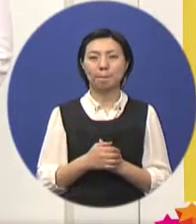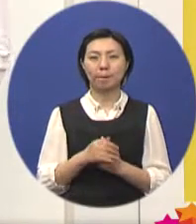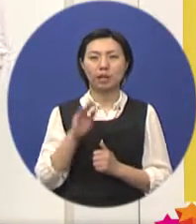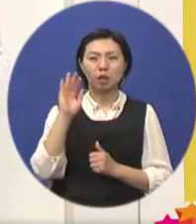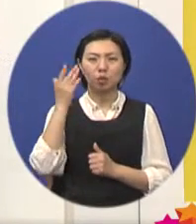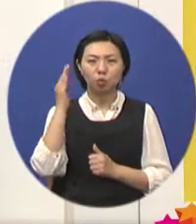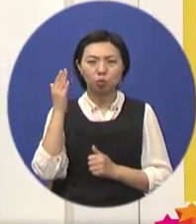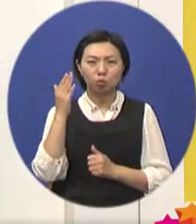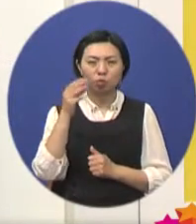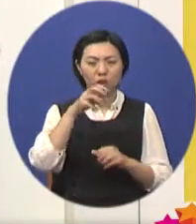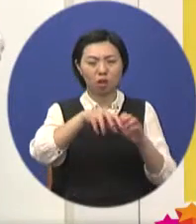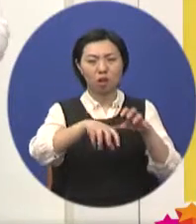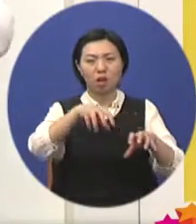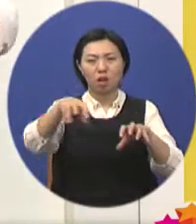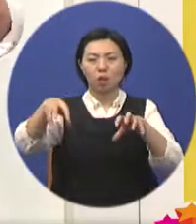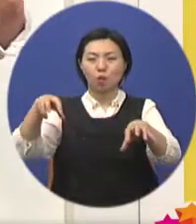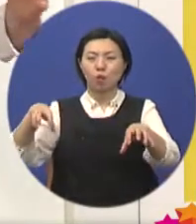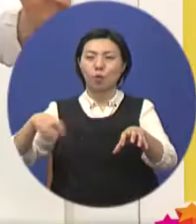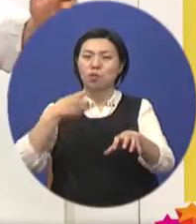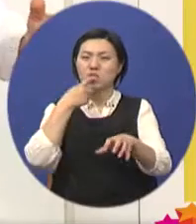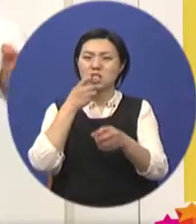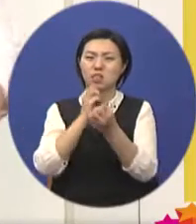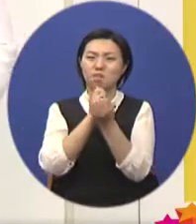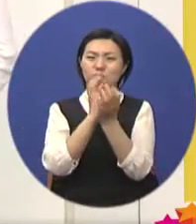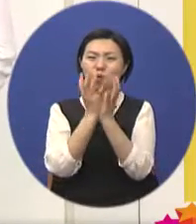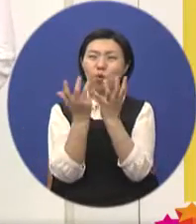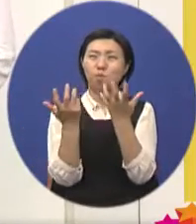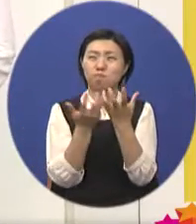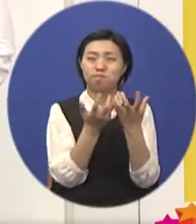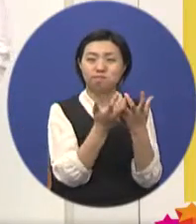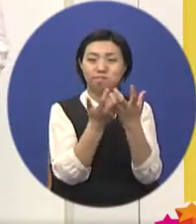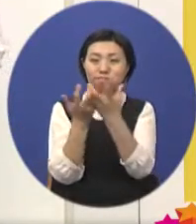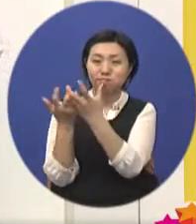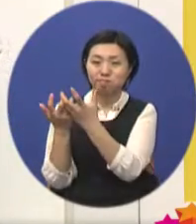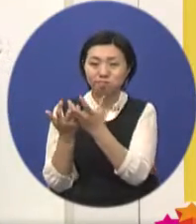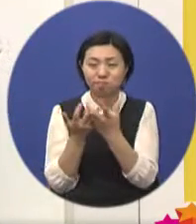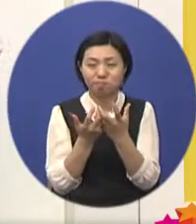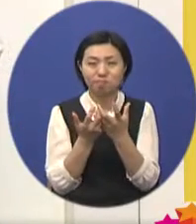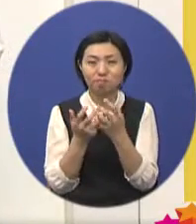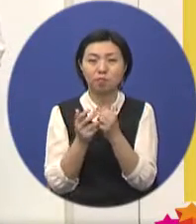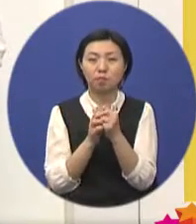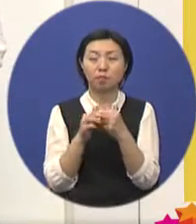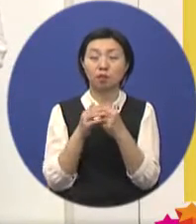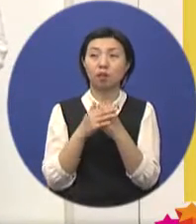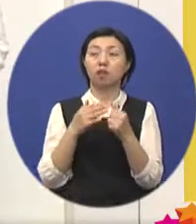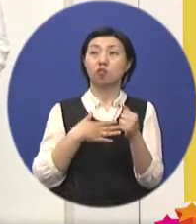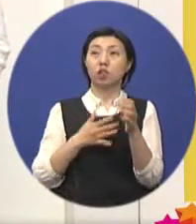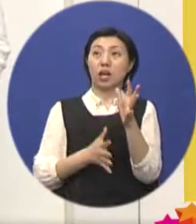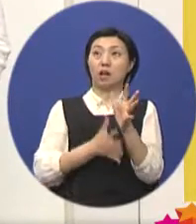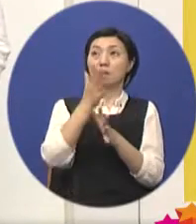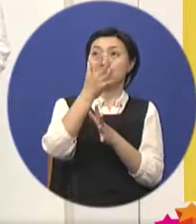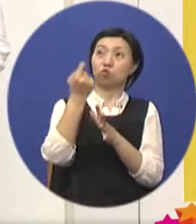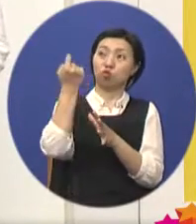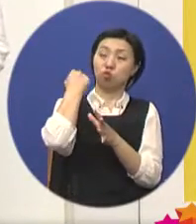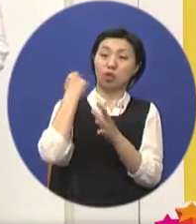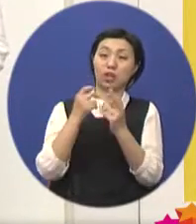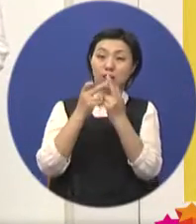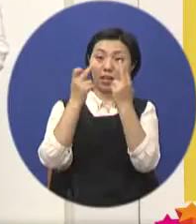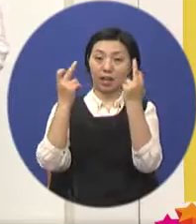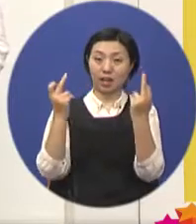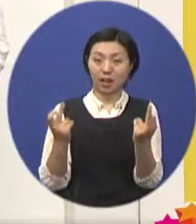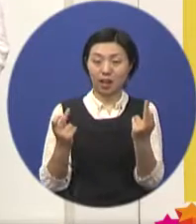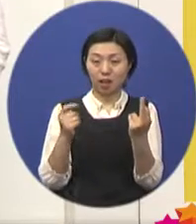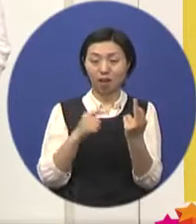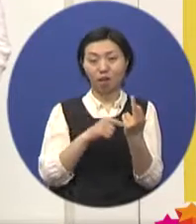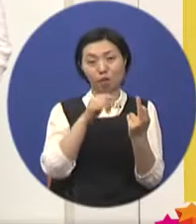뭐 이것저것 벚꽃이 그냥 한발이 돼가지고 네, 네, 저희 아파트 뒤쪽에도 산이 있는데 거기 이렇게